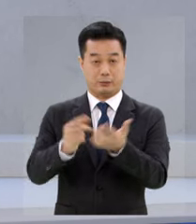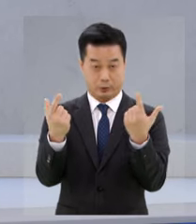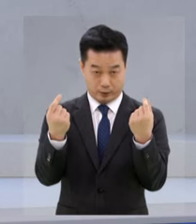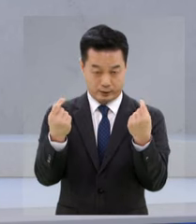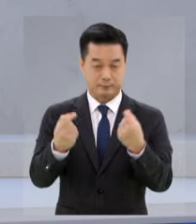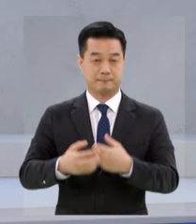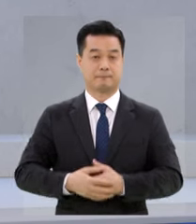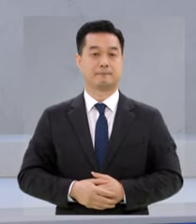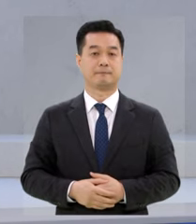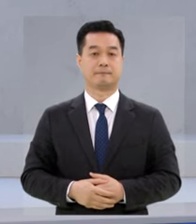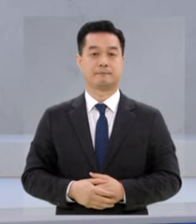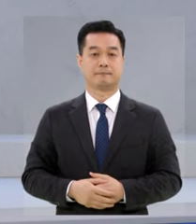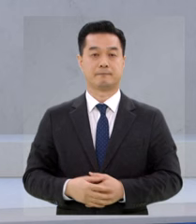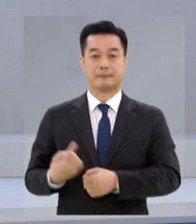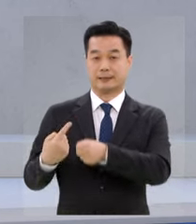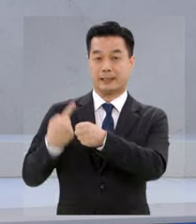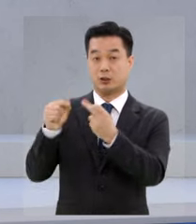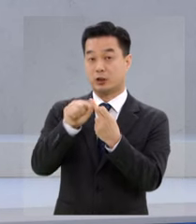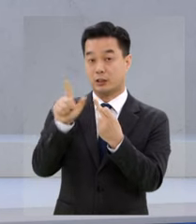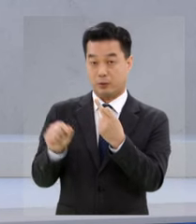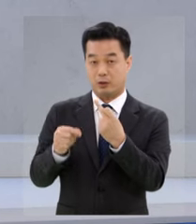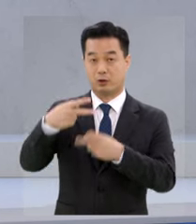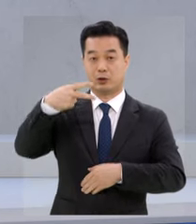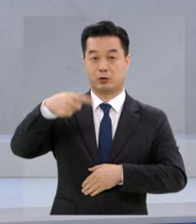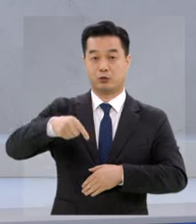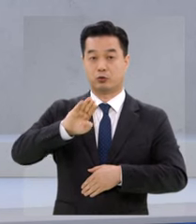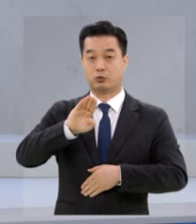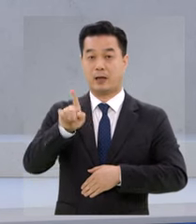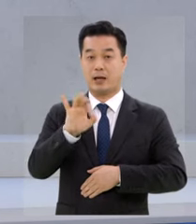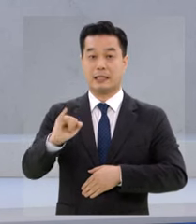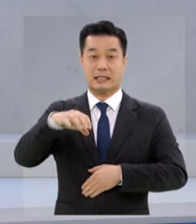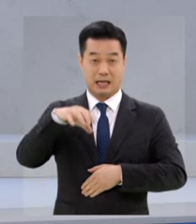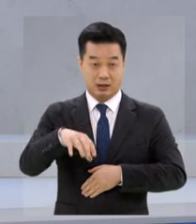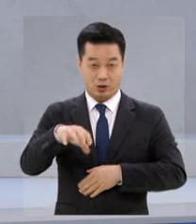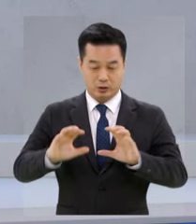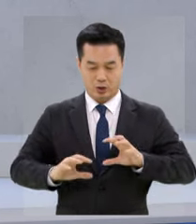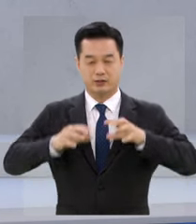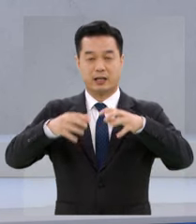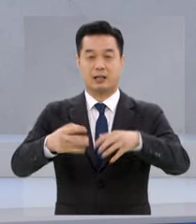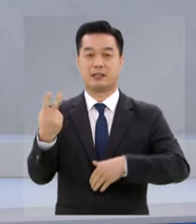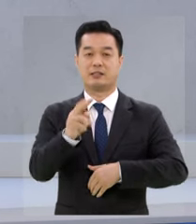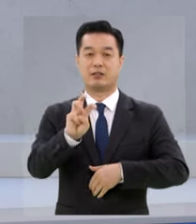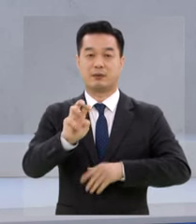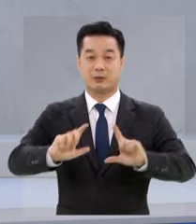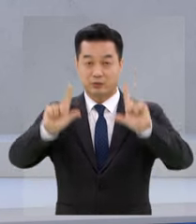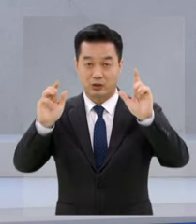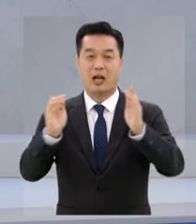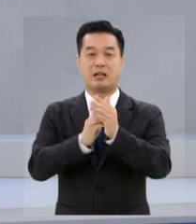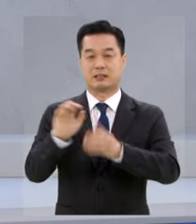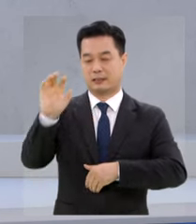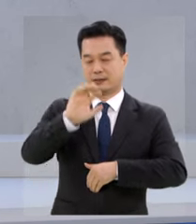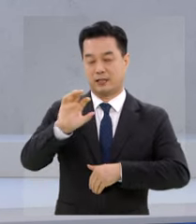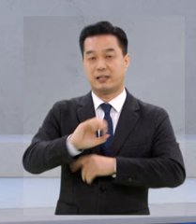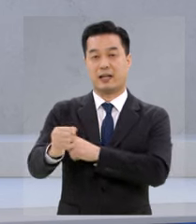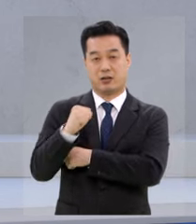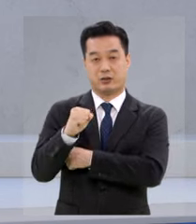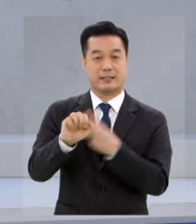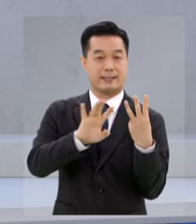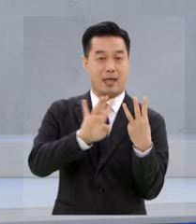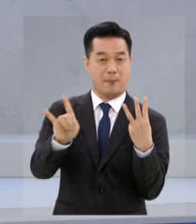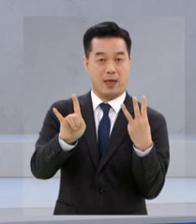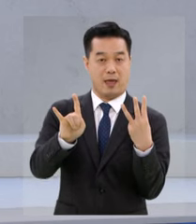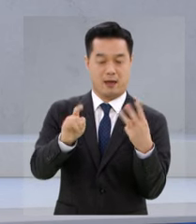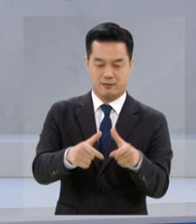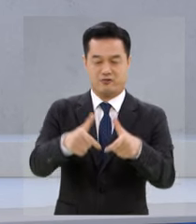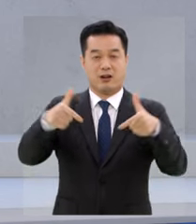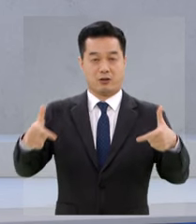문제입니다 지난해 12월 두바이에서 전세계는 2030년까지 재생에너지 를 세배 늘려서